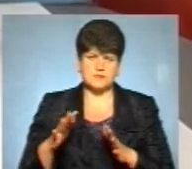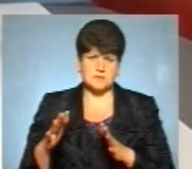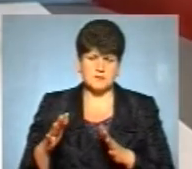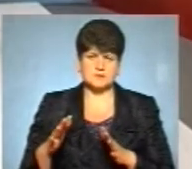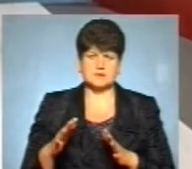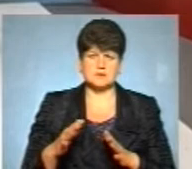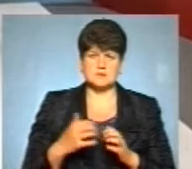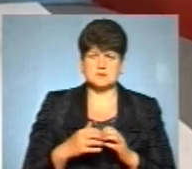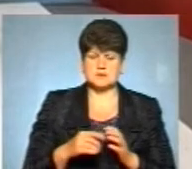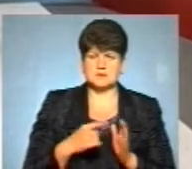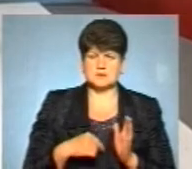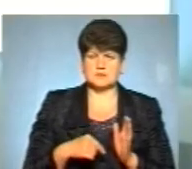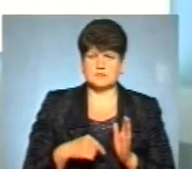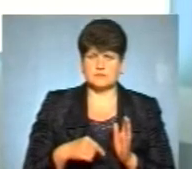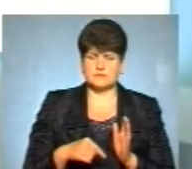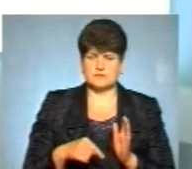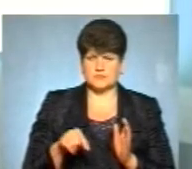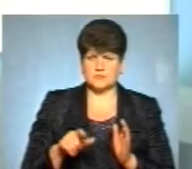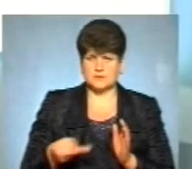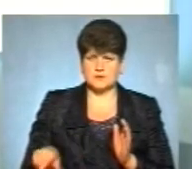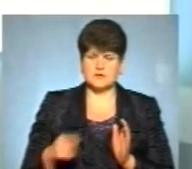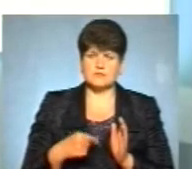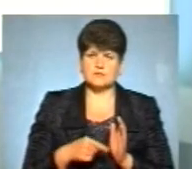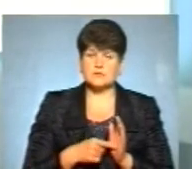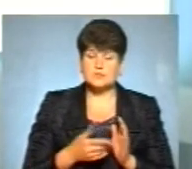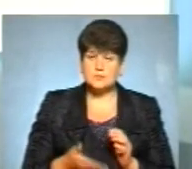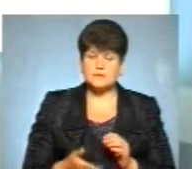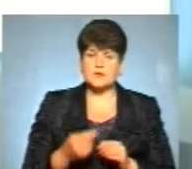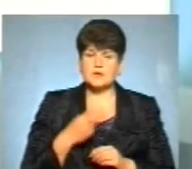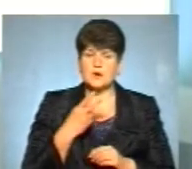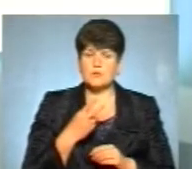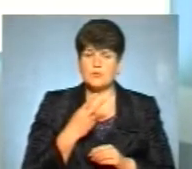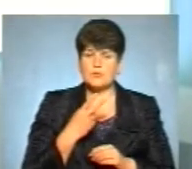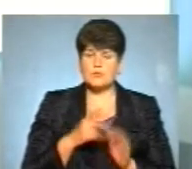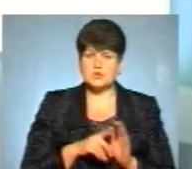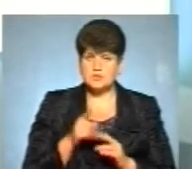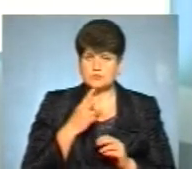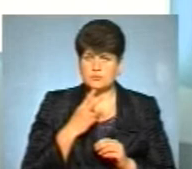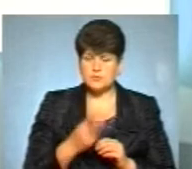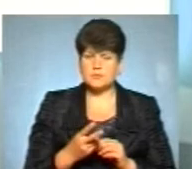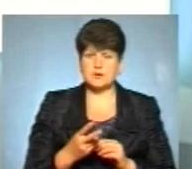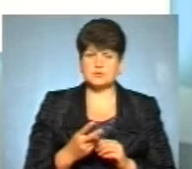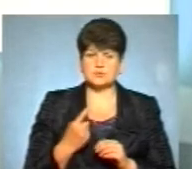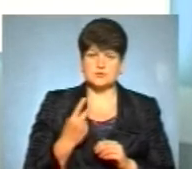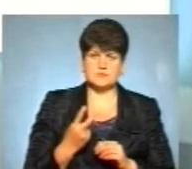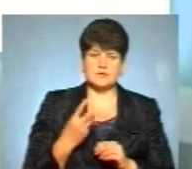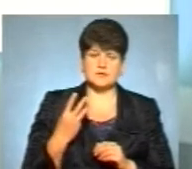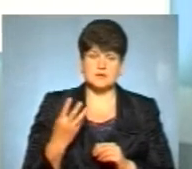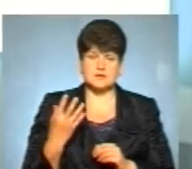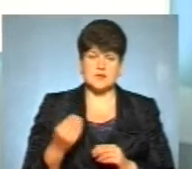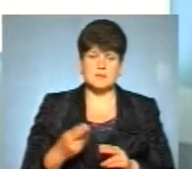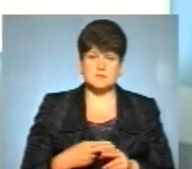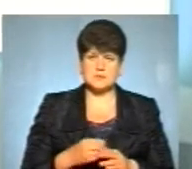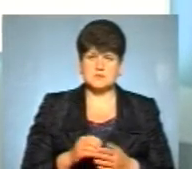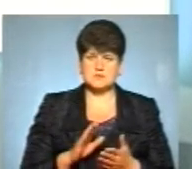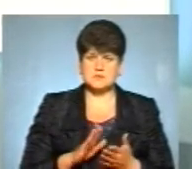серед мешканців міста Тернополя. Тому, коли ми бачимо на початку карантину, було 2-3 дня без жодної реєстрації пацієнтів